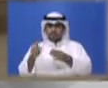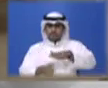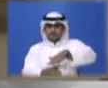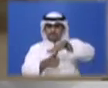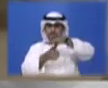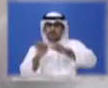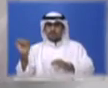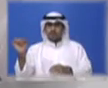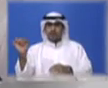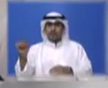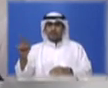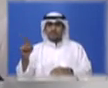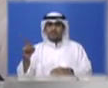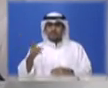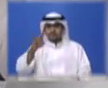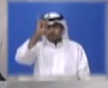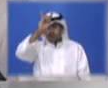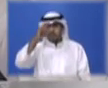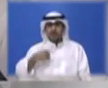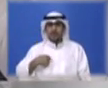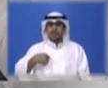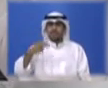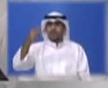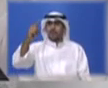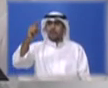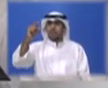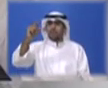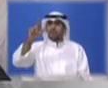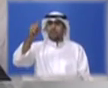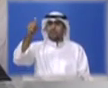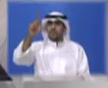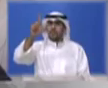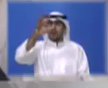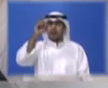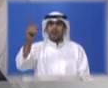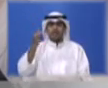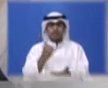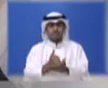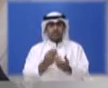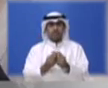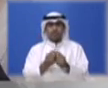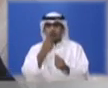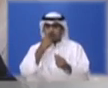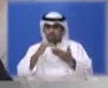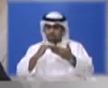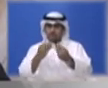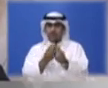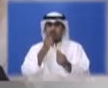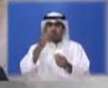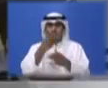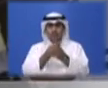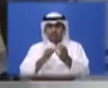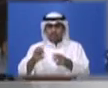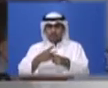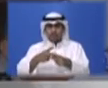الله الثاني ومتابعة من جلالته على سلامة طلبة الكويت الذين هم أبناء الأردن، وتأمين أفضل